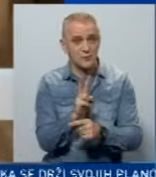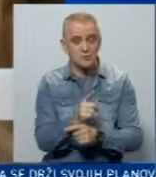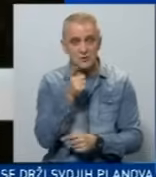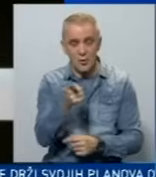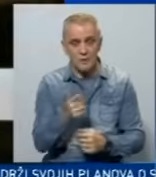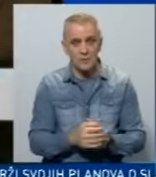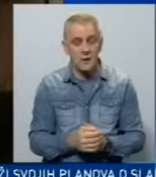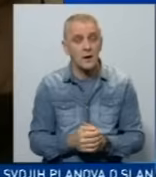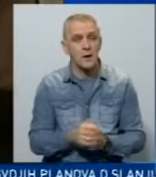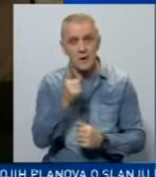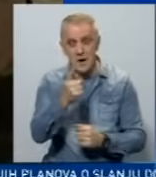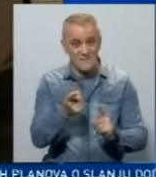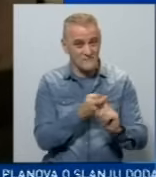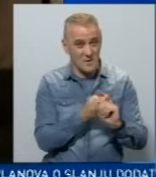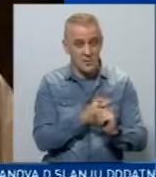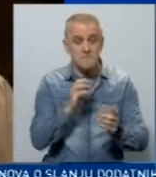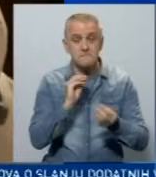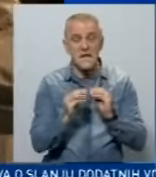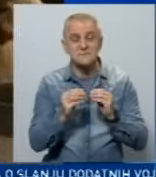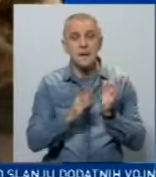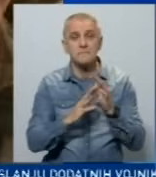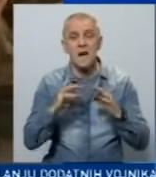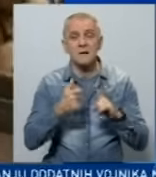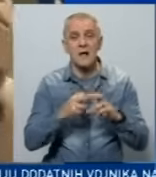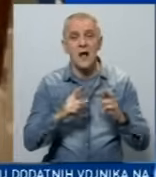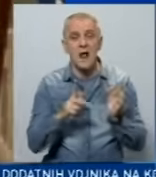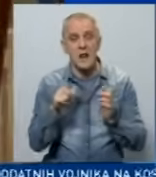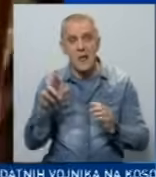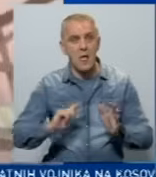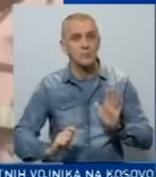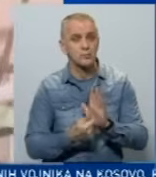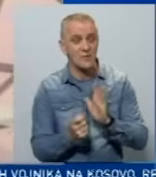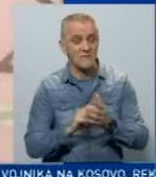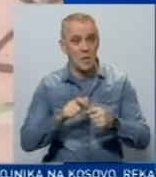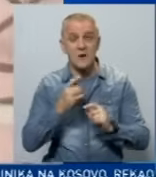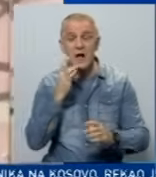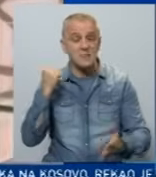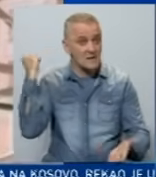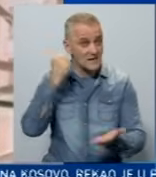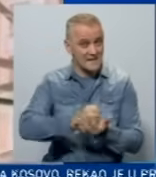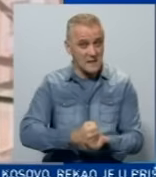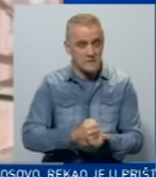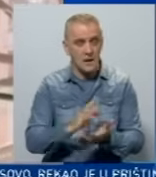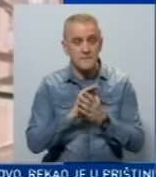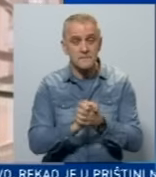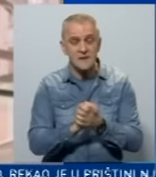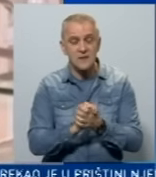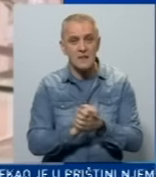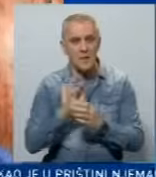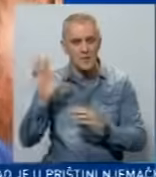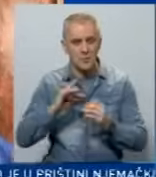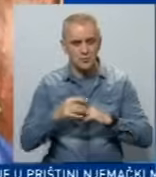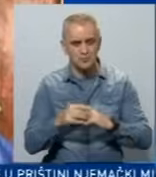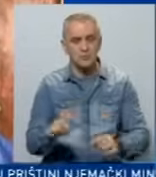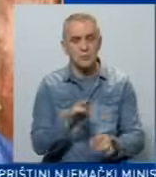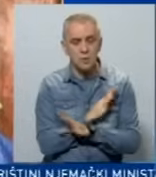prizorima. Tog kobnog februara na pijaci Markale prodavala je s mužem robu. Kada je pala granata, prijatelj njenog muža je poginuo,